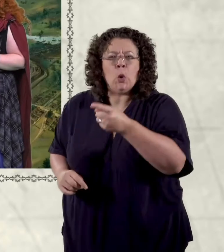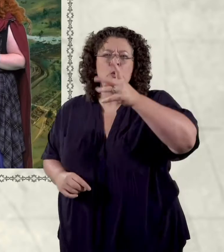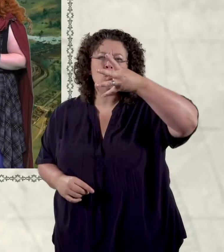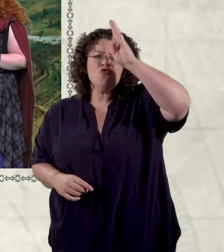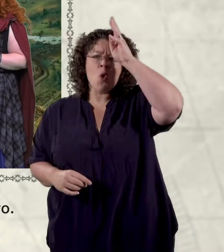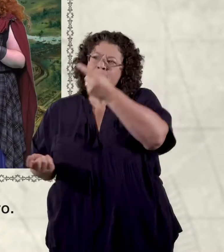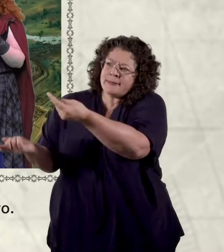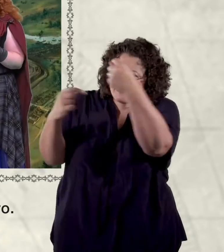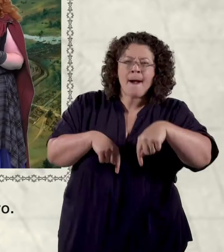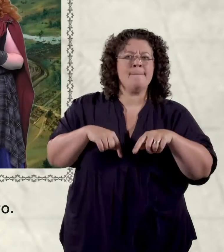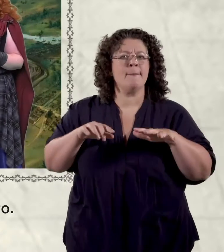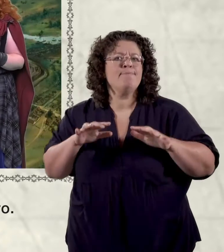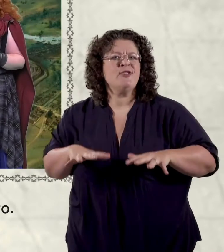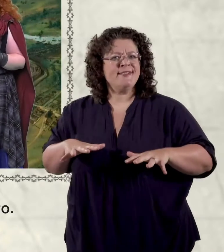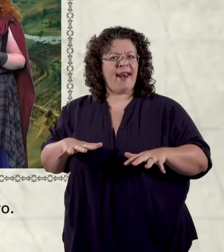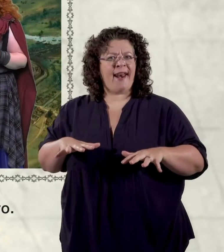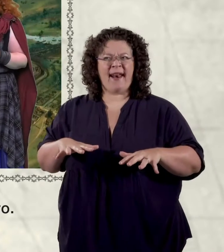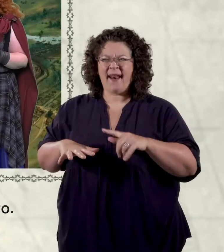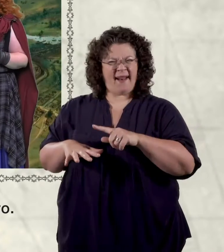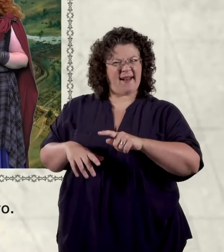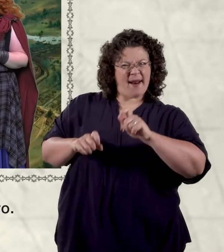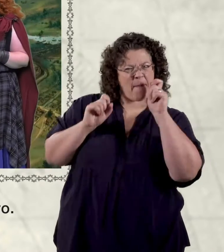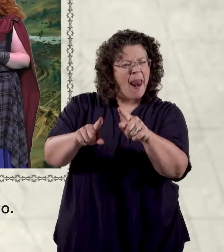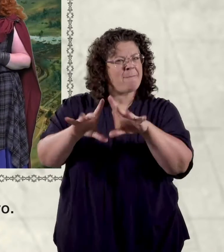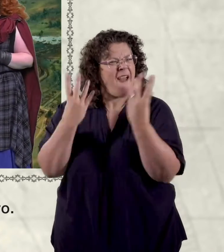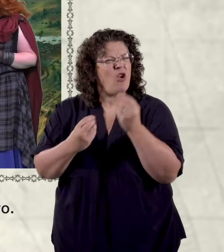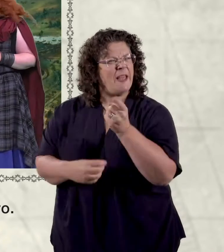Rhufain. Roedd o'n ewythr neu'n uncle i Nero.